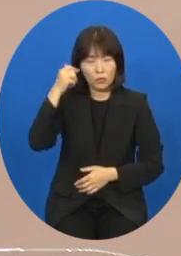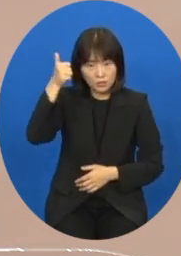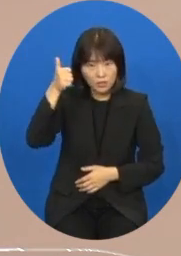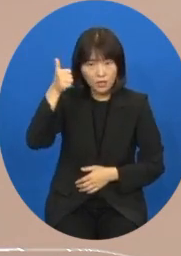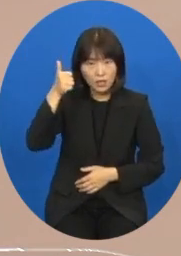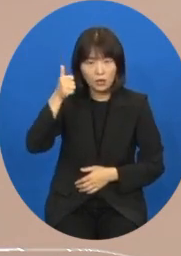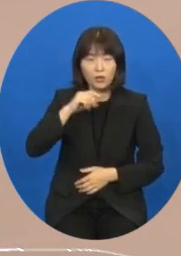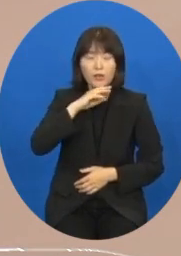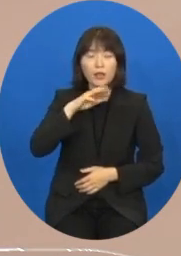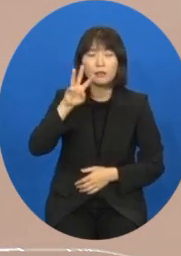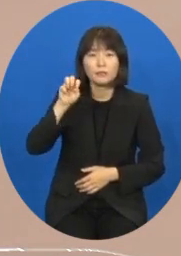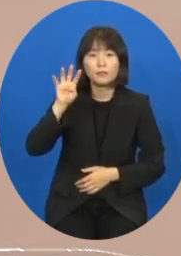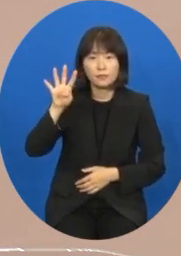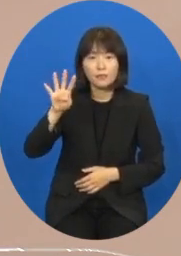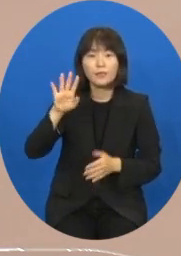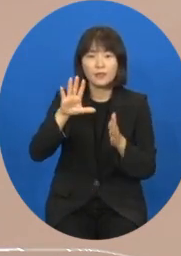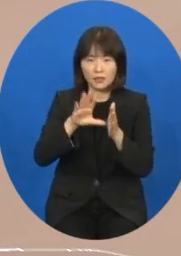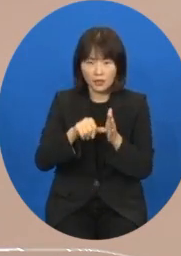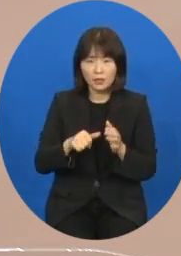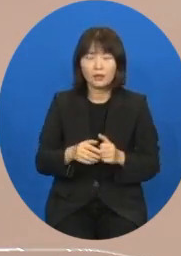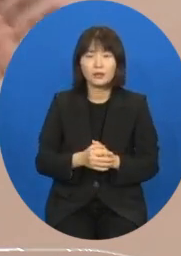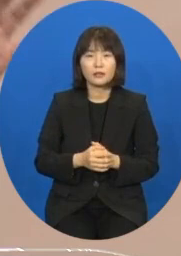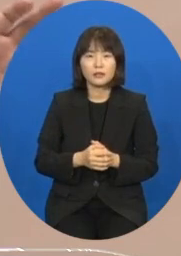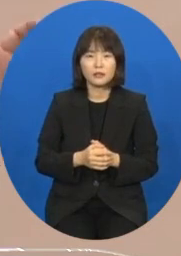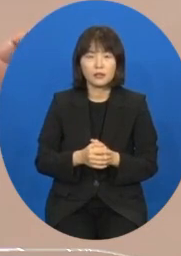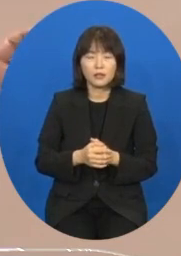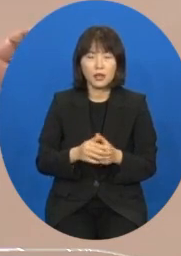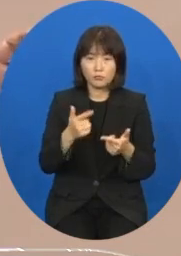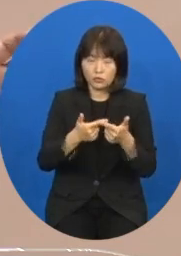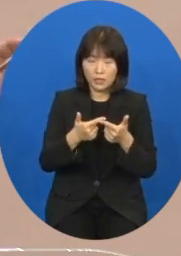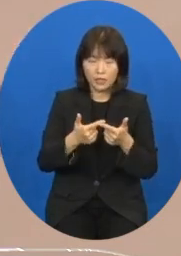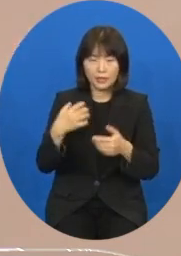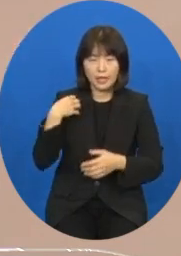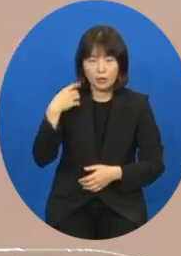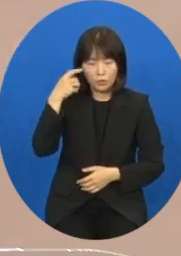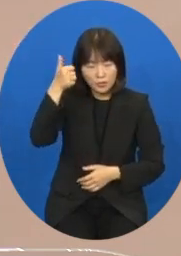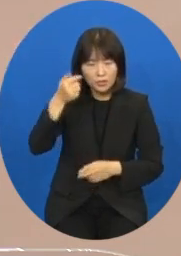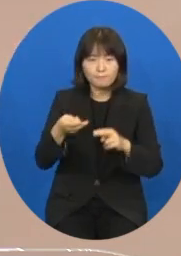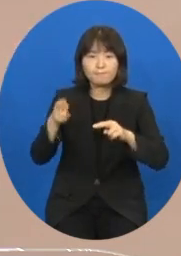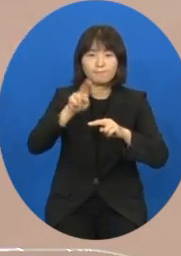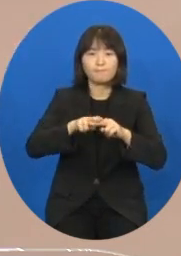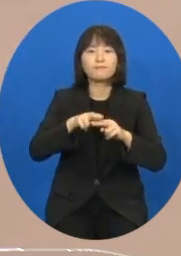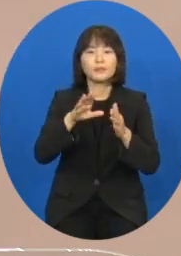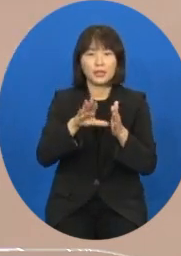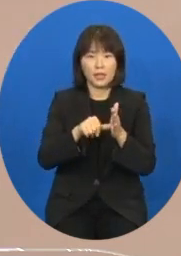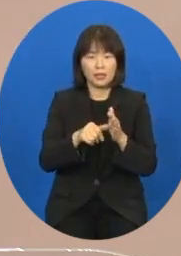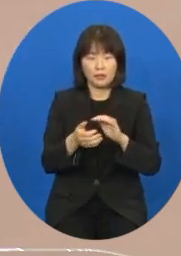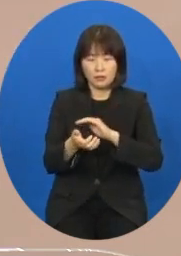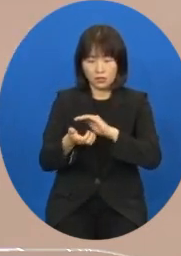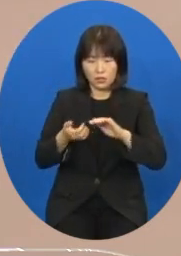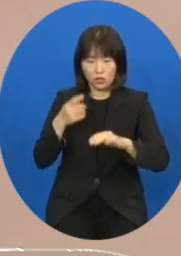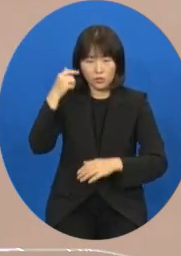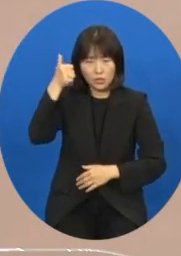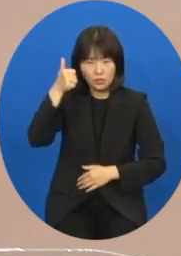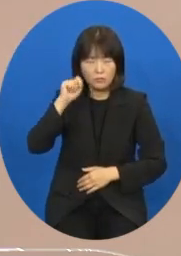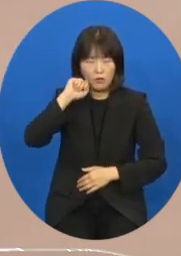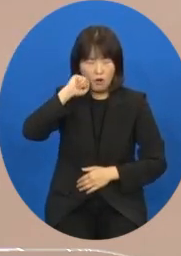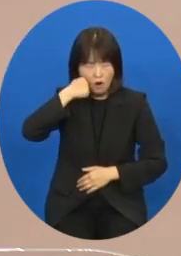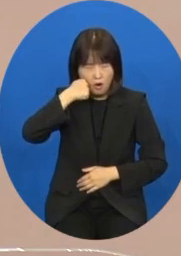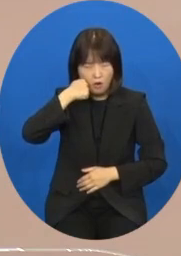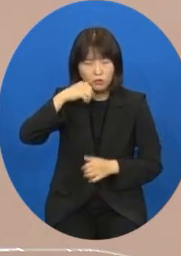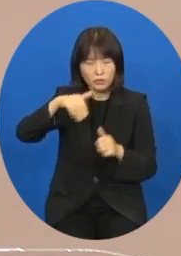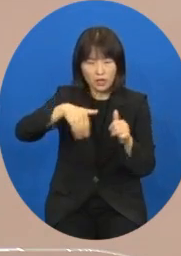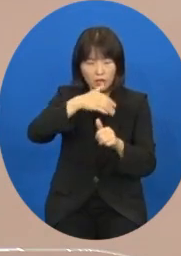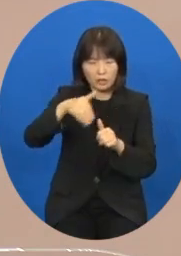34살 때 담임 목사로 부산에 부임에 갔을 때입니다. 전임 목사님이 어렵게 예배당을 건축을